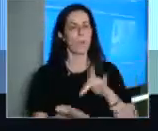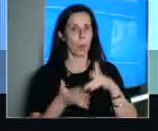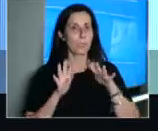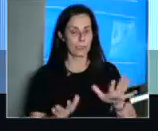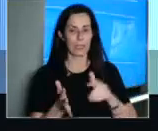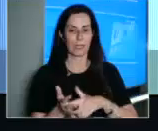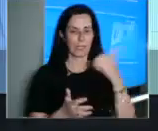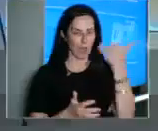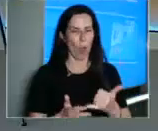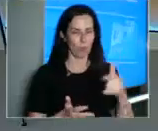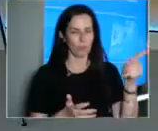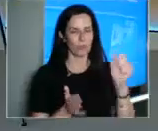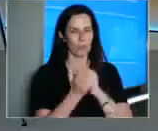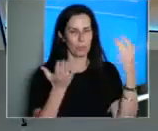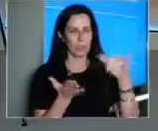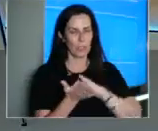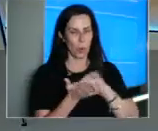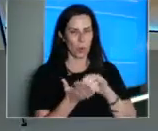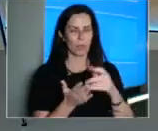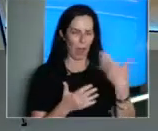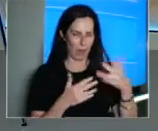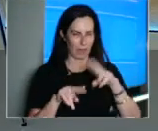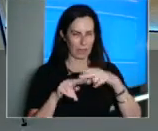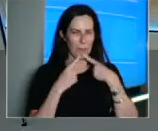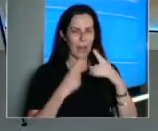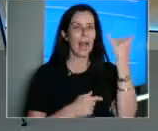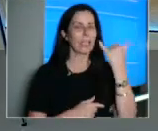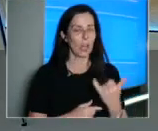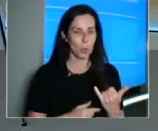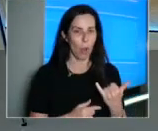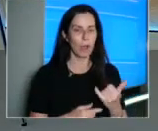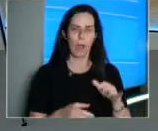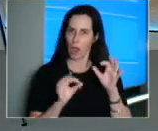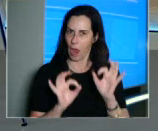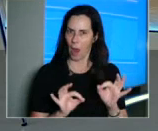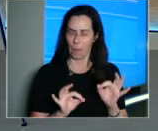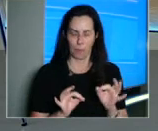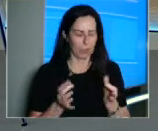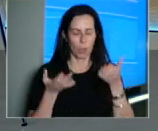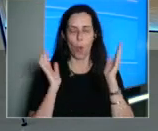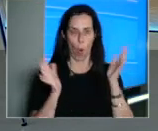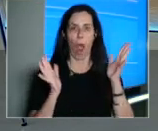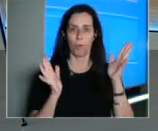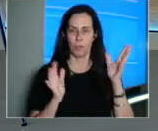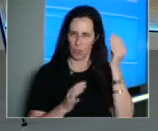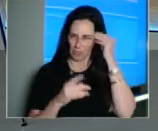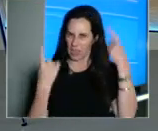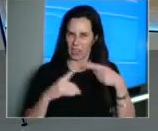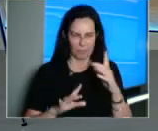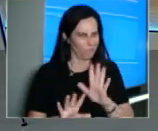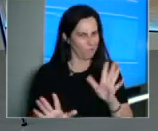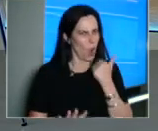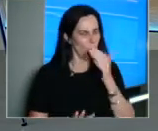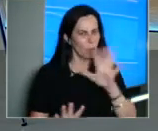אפרופו הקריקטורה בניו יורק טיימס, אנחנו נדון בכך בהמשך התוכנית, הקריקטורה הבאמת מזוויעה שמזכירה ימים מאוד